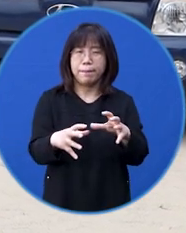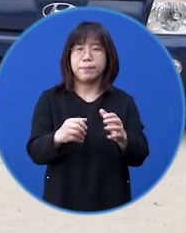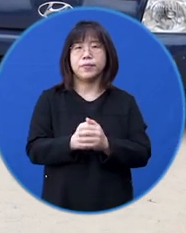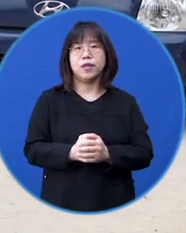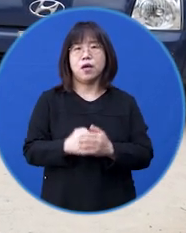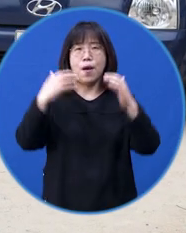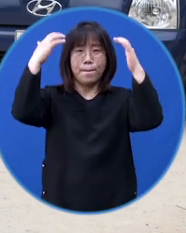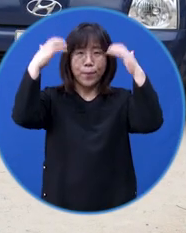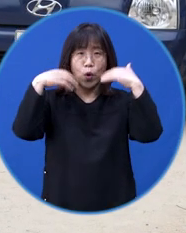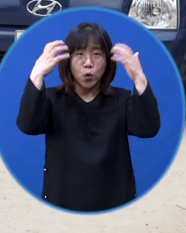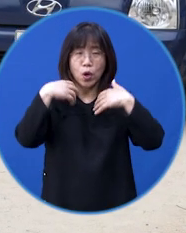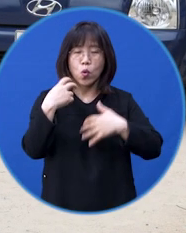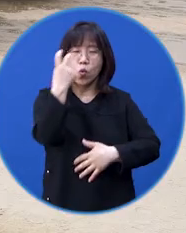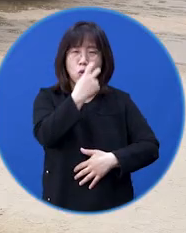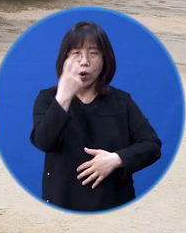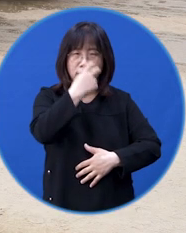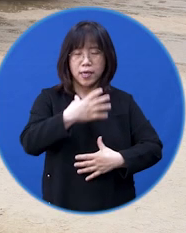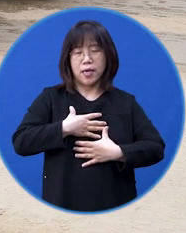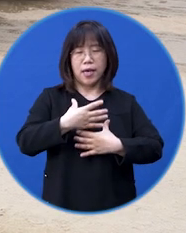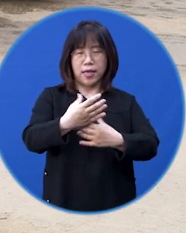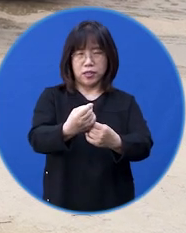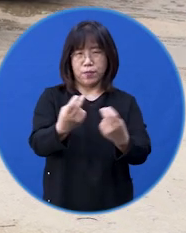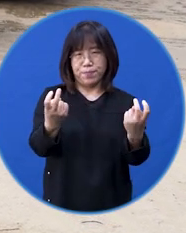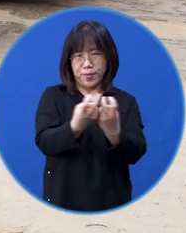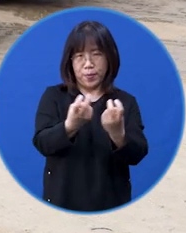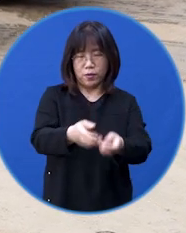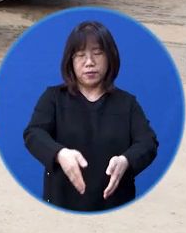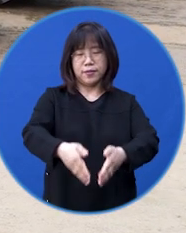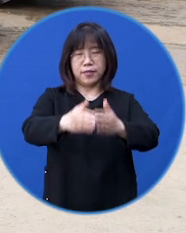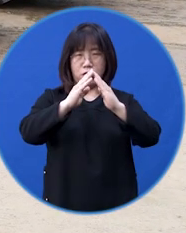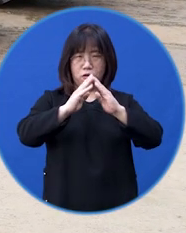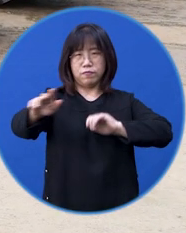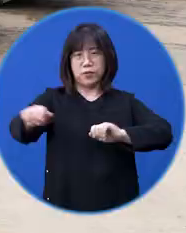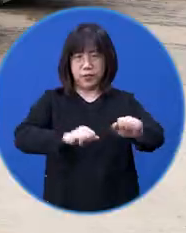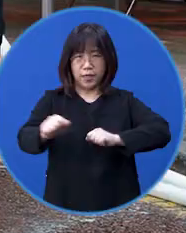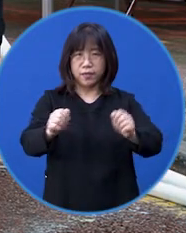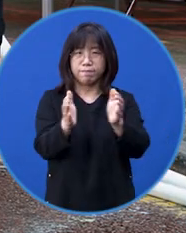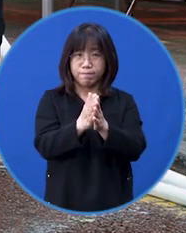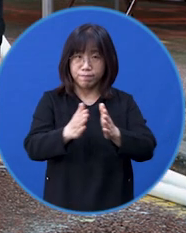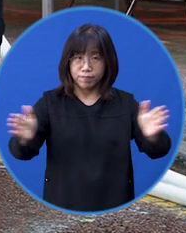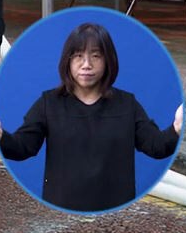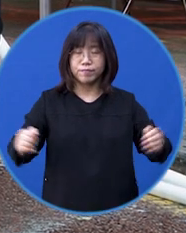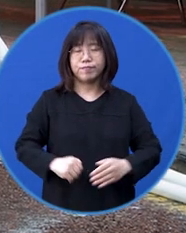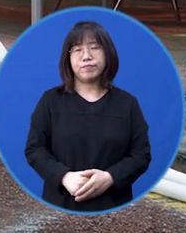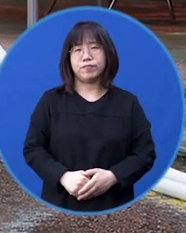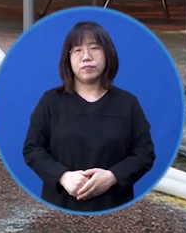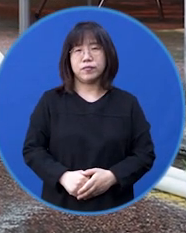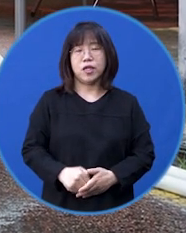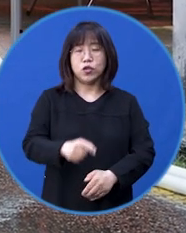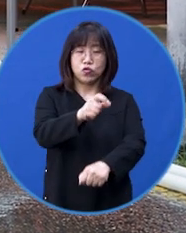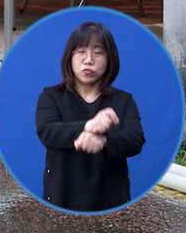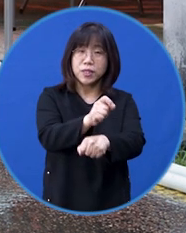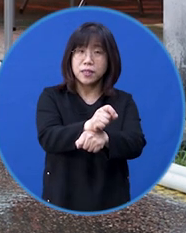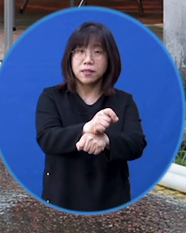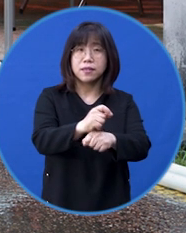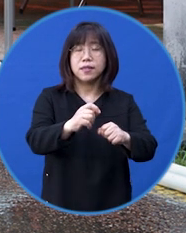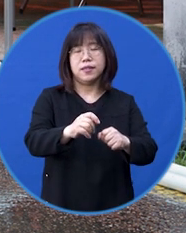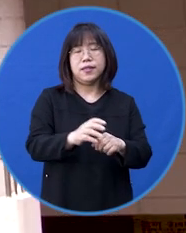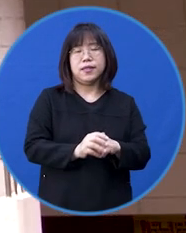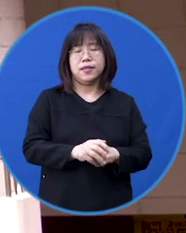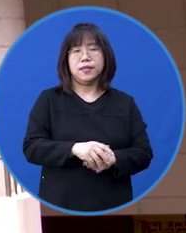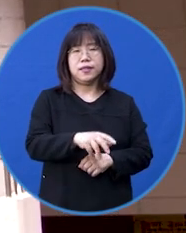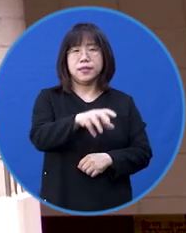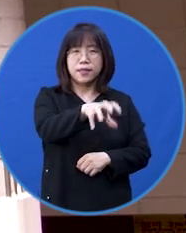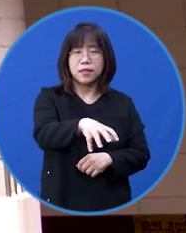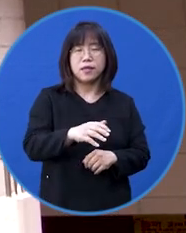강화해 폭염관리 안전관리 대책을 수립하고 시행에 들어갑니다. 강서구는 동주민센터 무더위